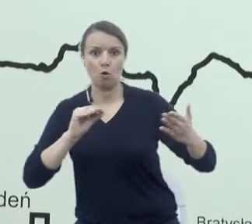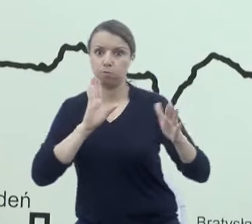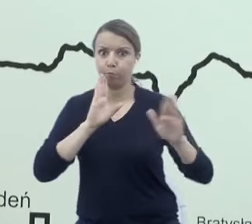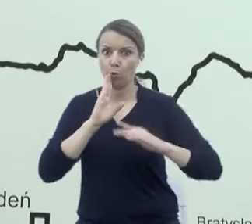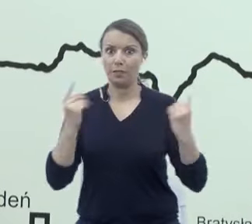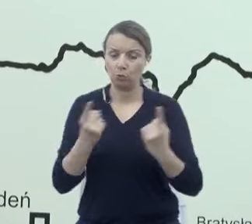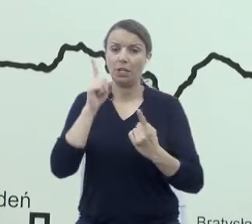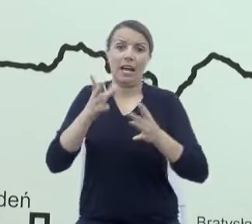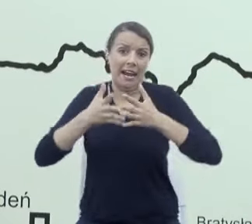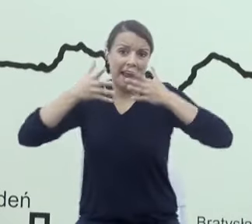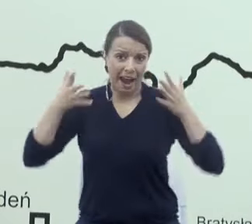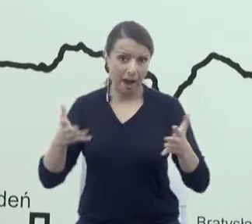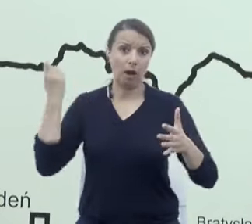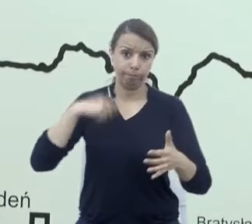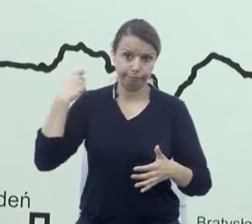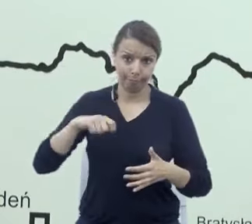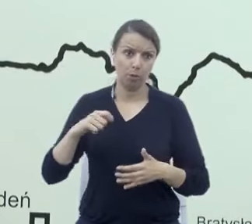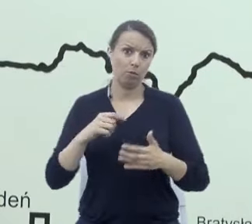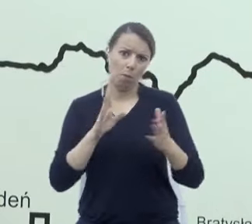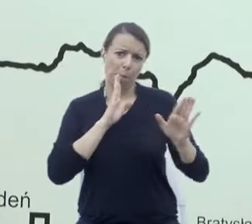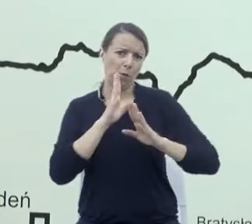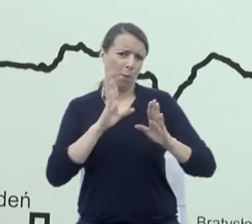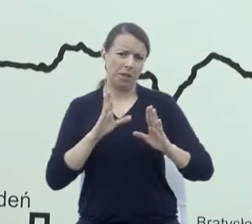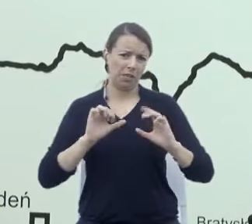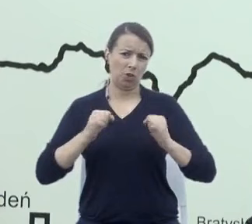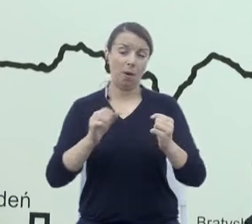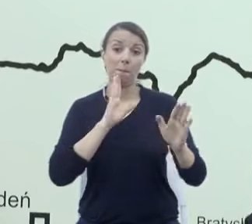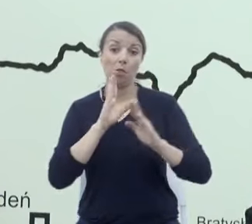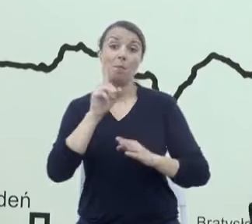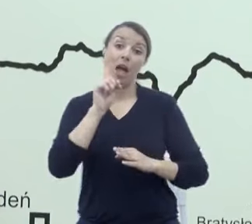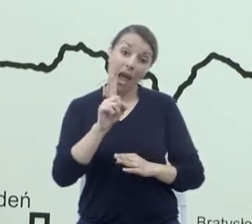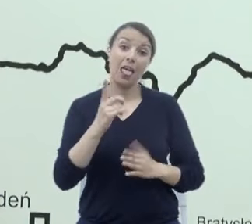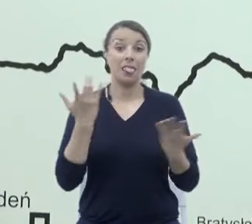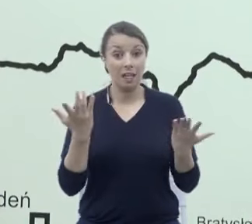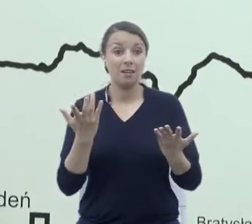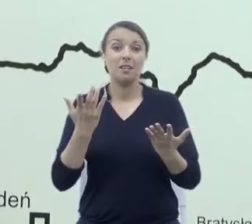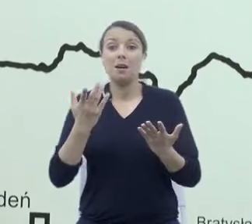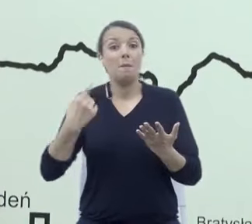to wyglądać podobnie, ale że diabeł zawsze tkwi w szczegółach, to my nie mamy